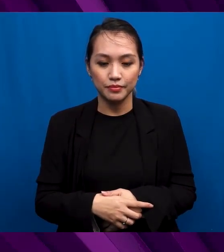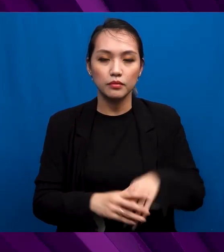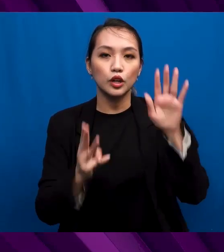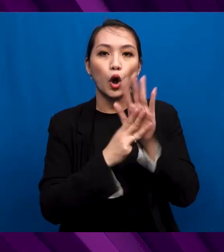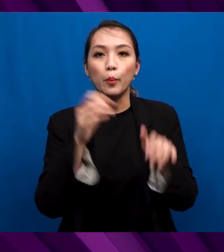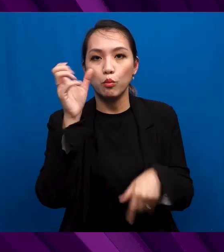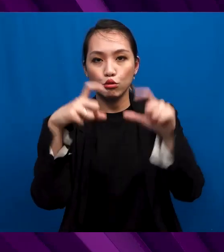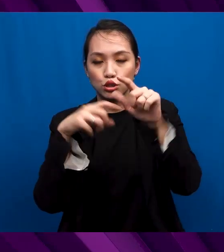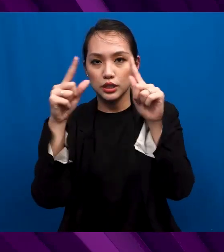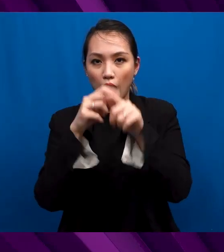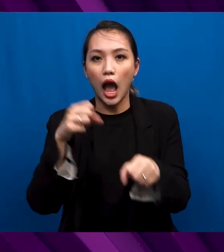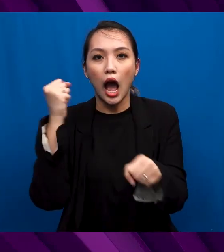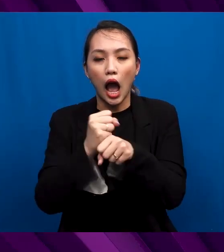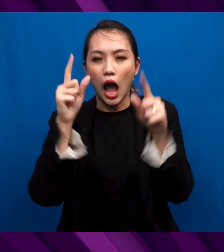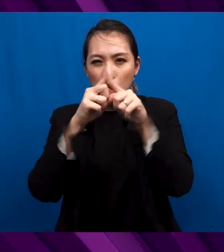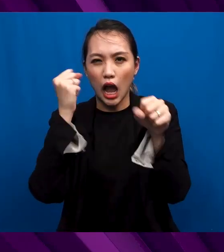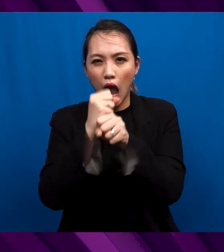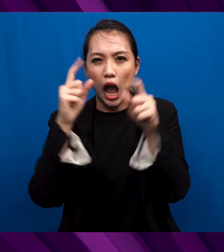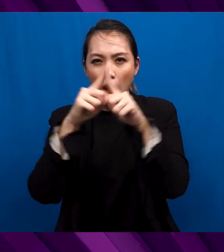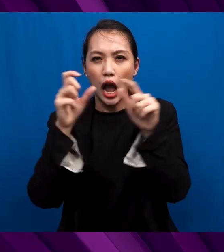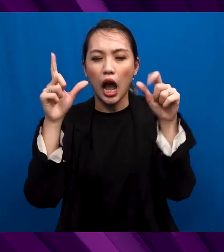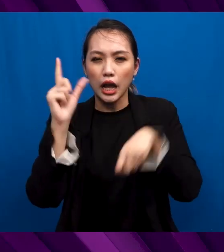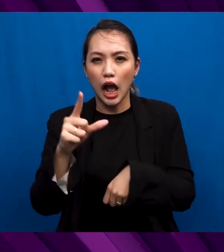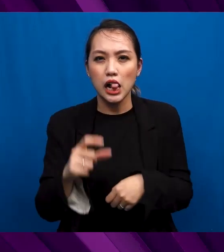gagal. Musa gagal di situ.